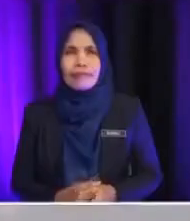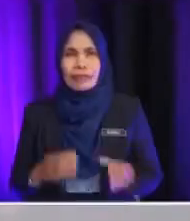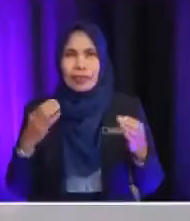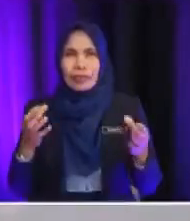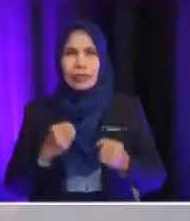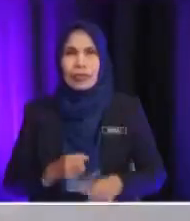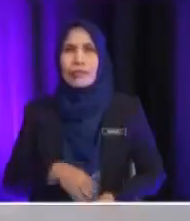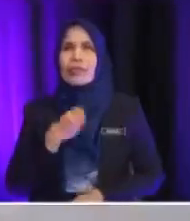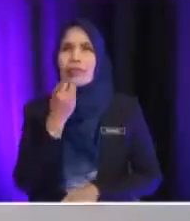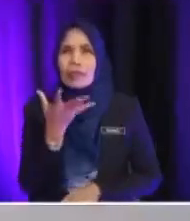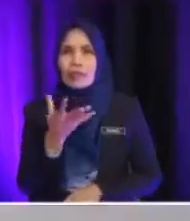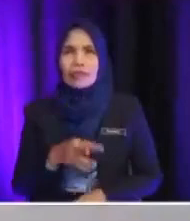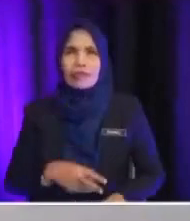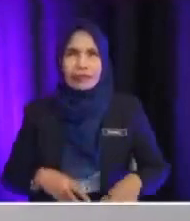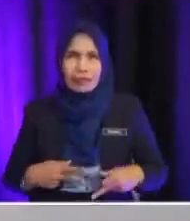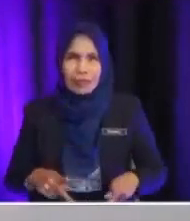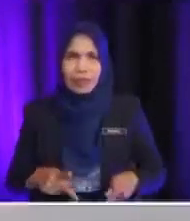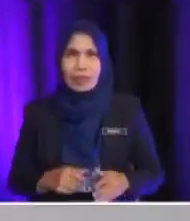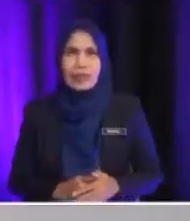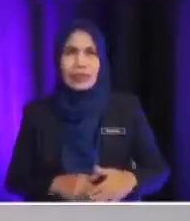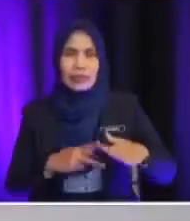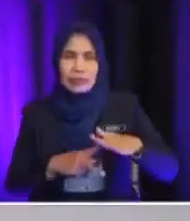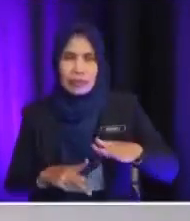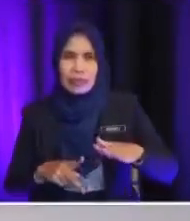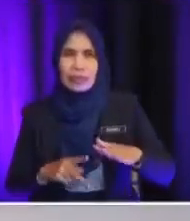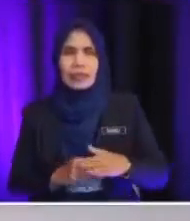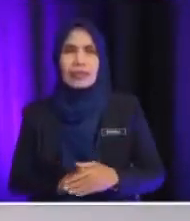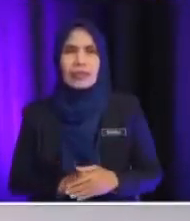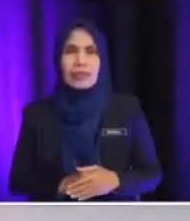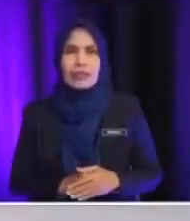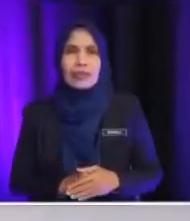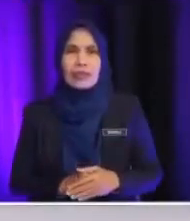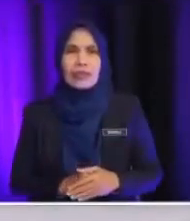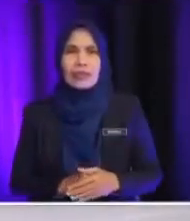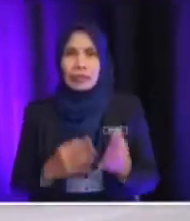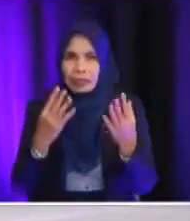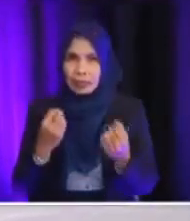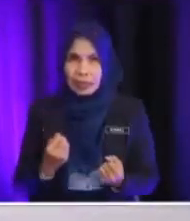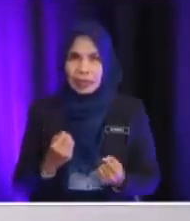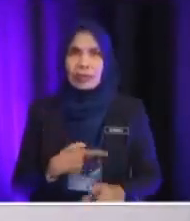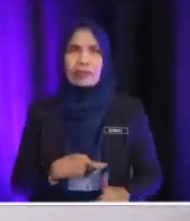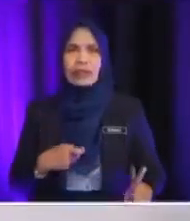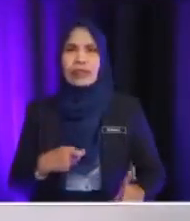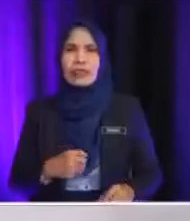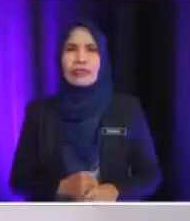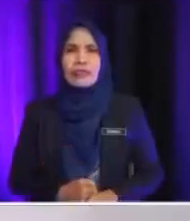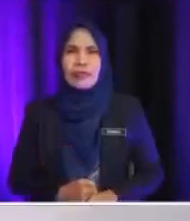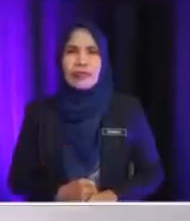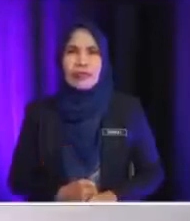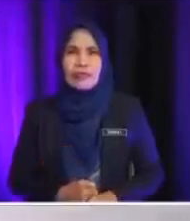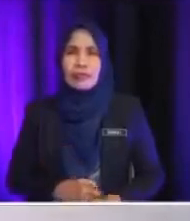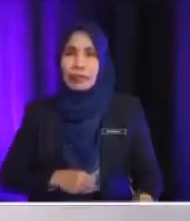tahu. Okey. Kaedah memanggang ni kita boleh hasilkan hiasan dia dari segi